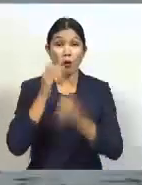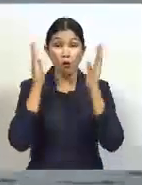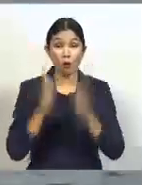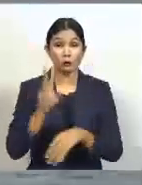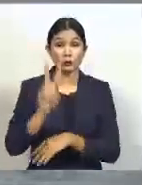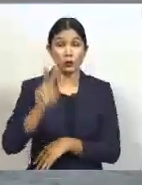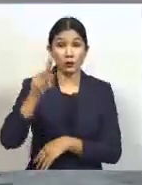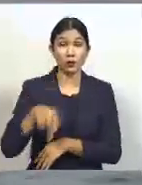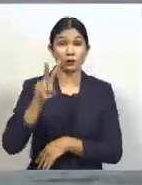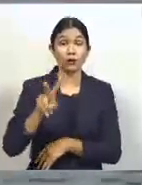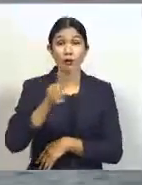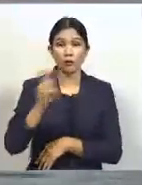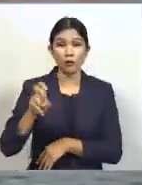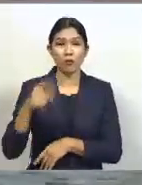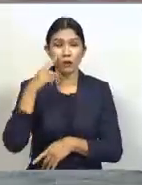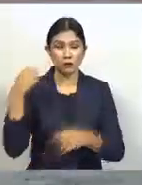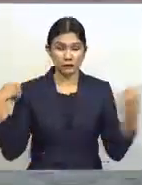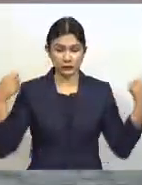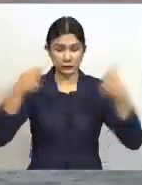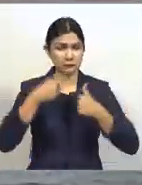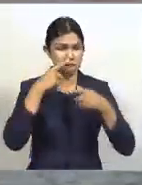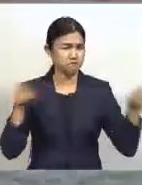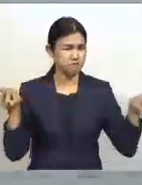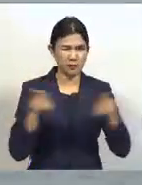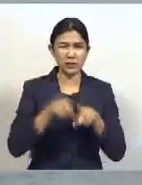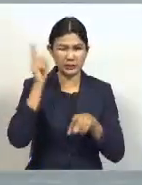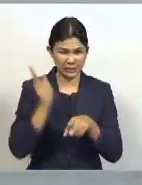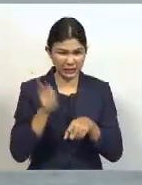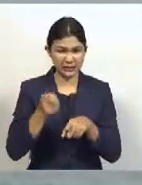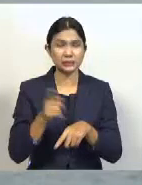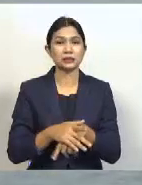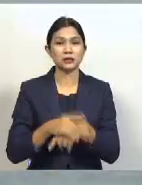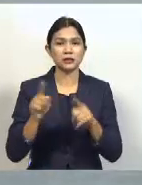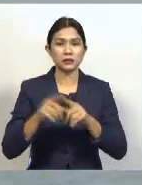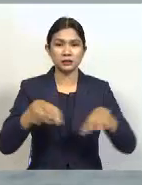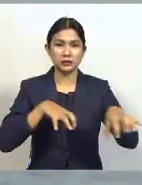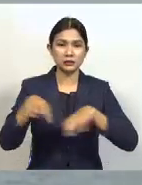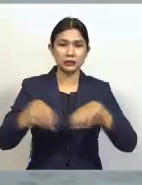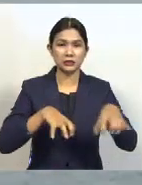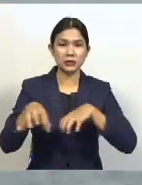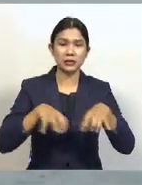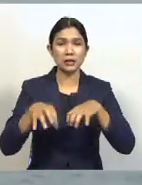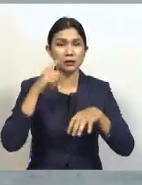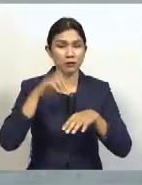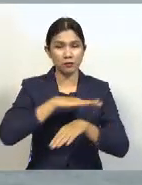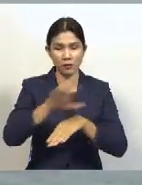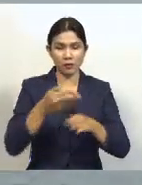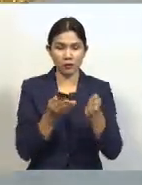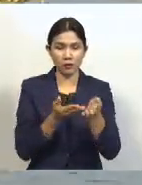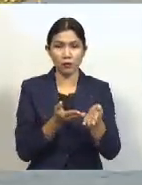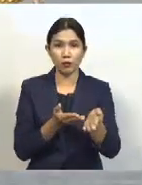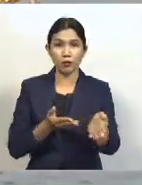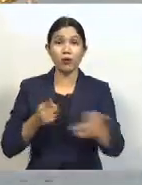ายที่แต่งกายเสมือนวันพระราชพิธีจริงทุกประการโดดเด่นด้วยการประดับตกแต่งเรือพระราชพิธีทั้ง52ล